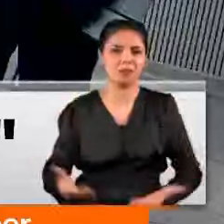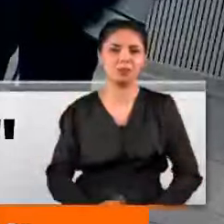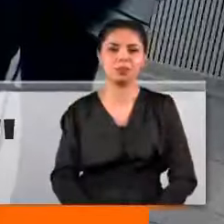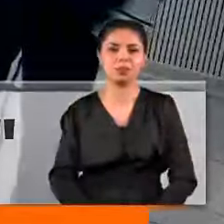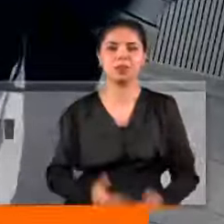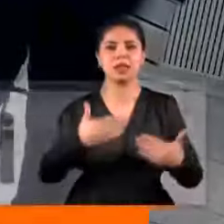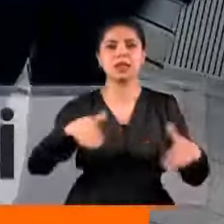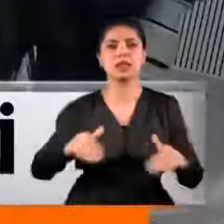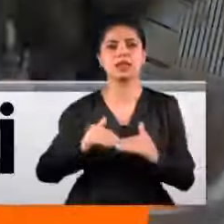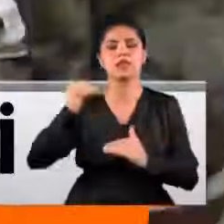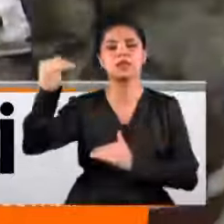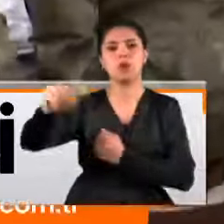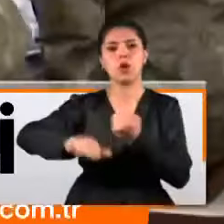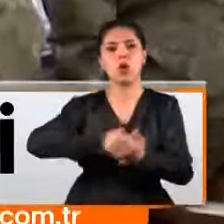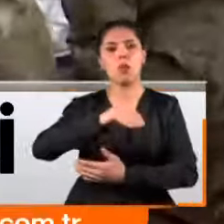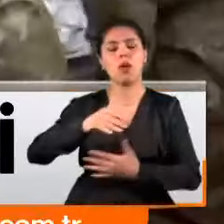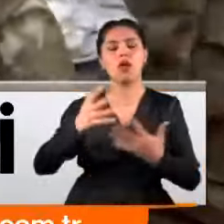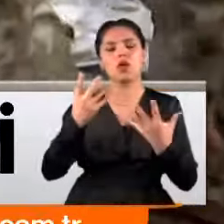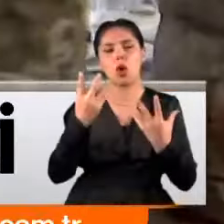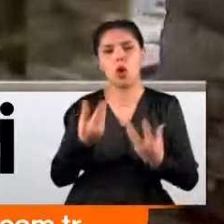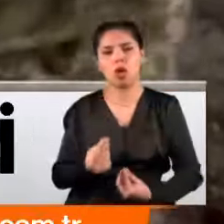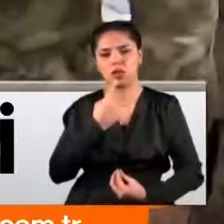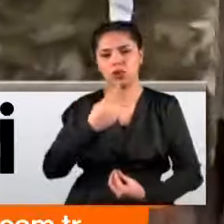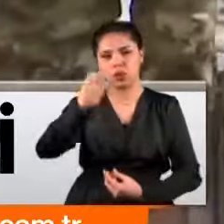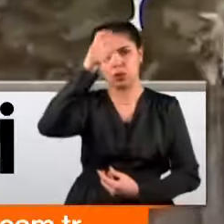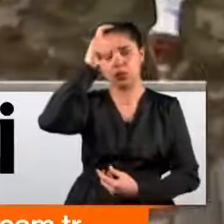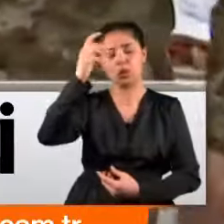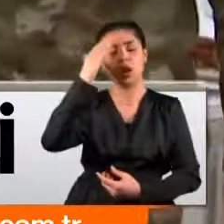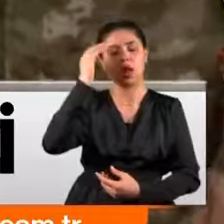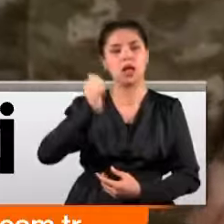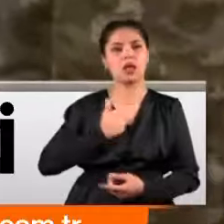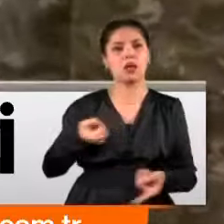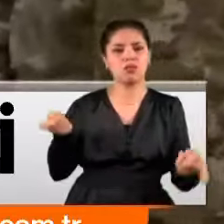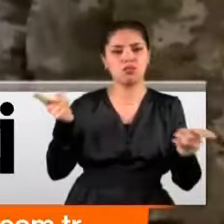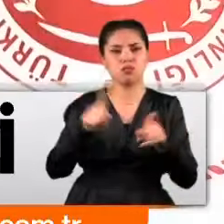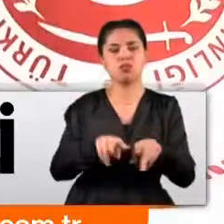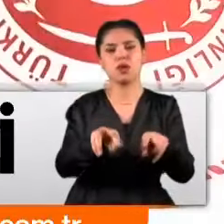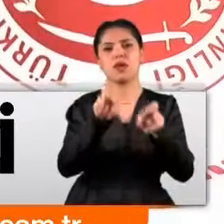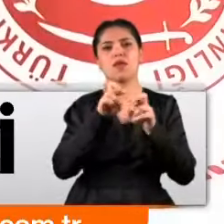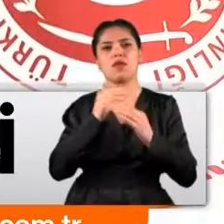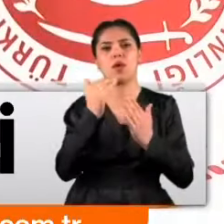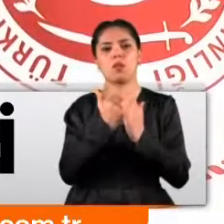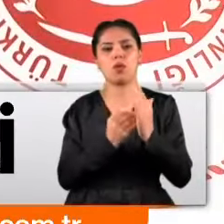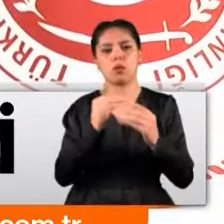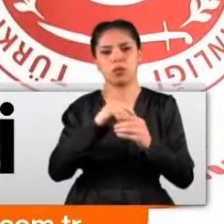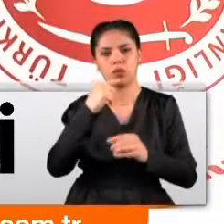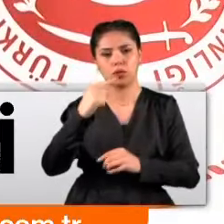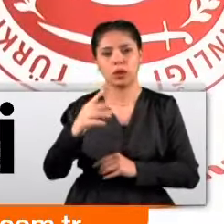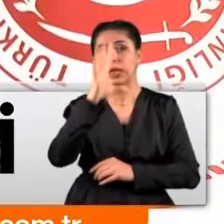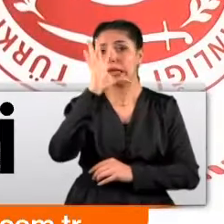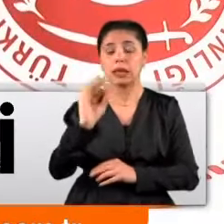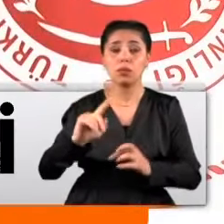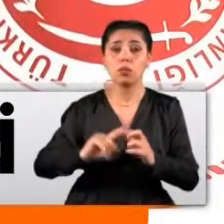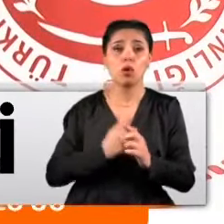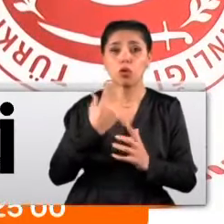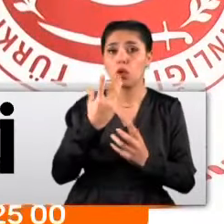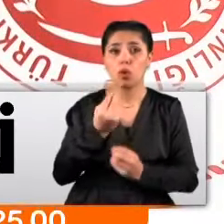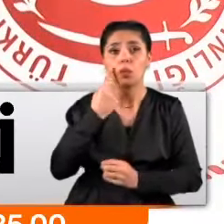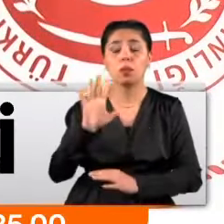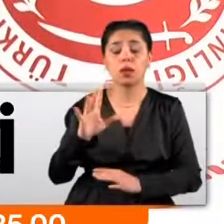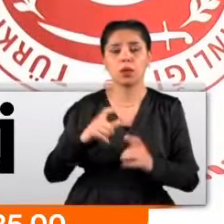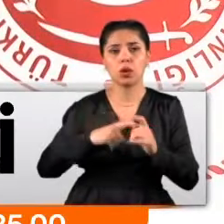Sınır ötesi operasyon sinyalini ise Mehmetçik'le buluştuğu iftar programında verdi. Kimin projesi olduğuna bakmadan